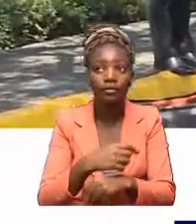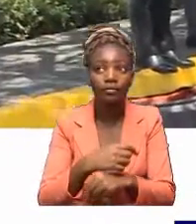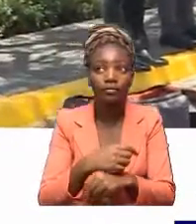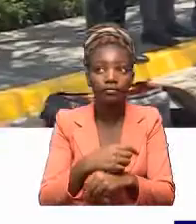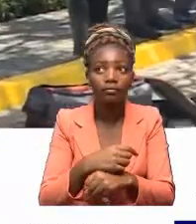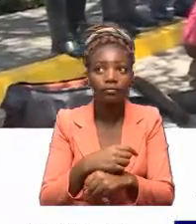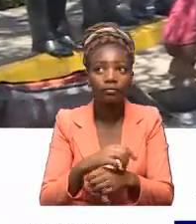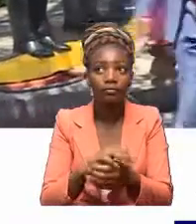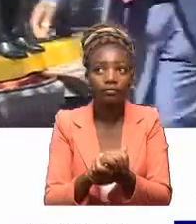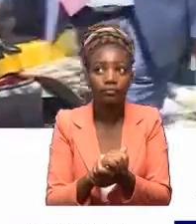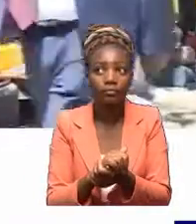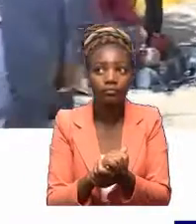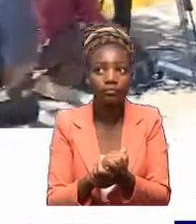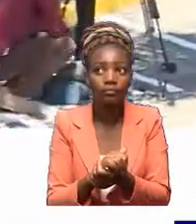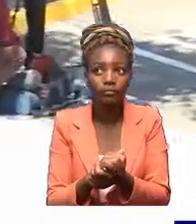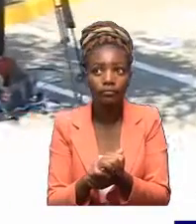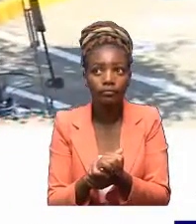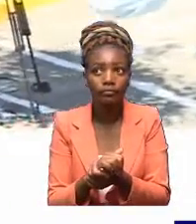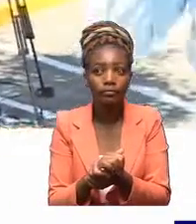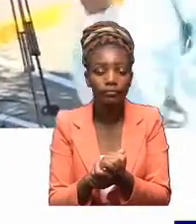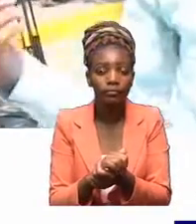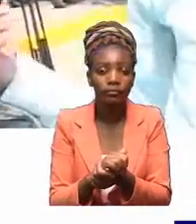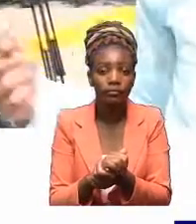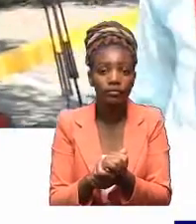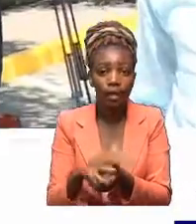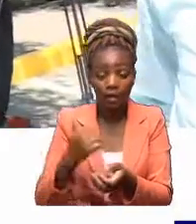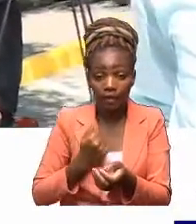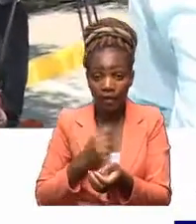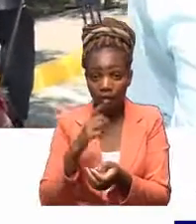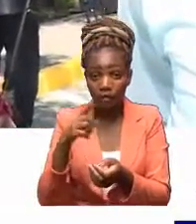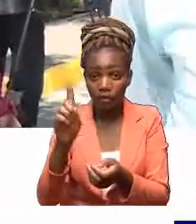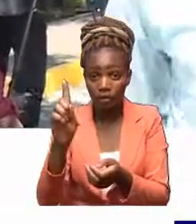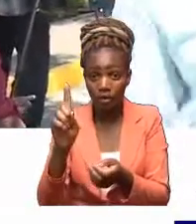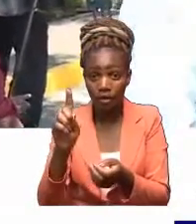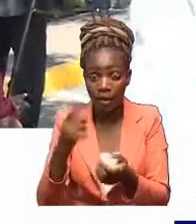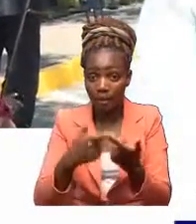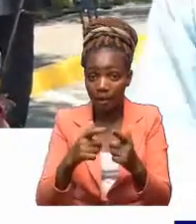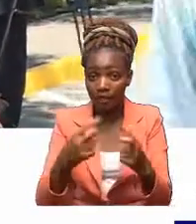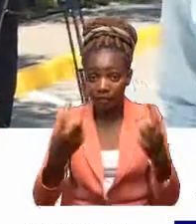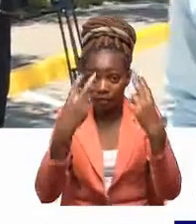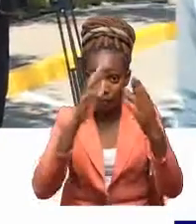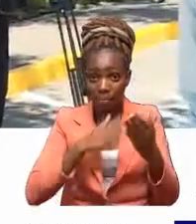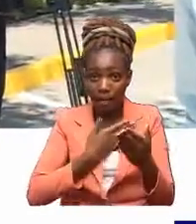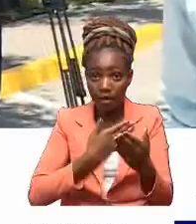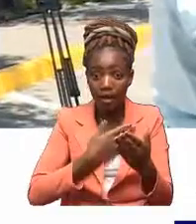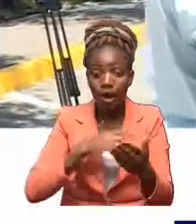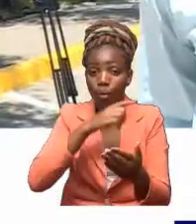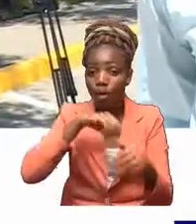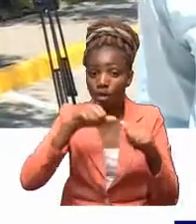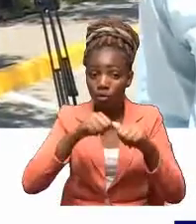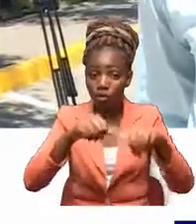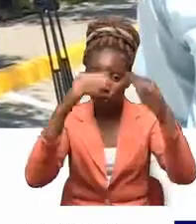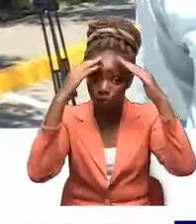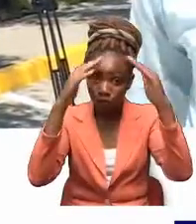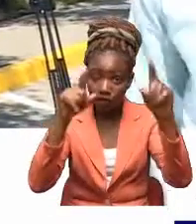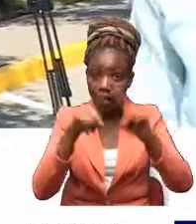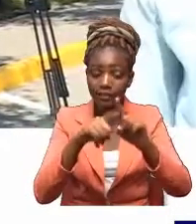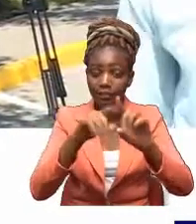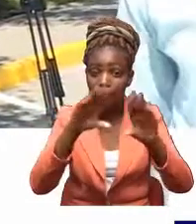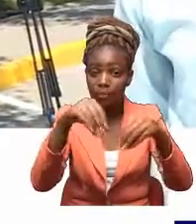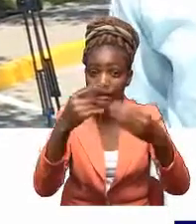ndio tunazungumza nao baada ya muda fulani tukaweza kuzungumza nasi. Mtazamaji, ni baadhi tu yale ambayo tunazidi kuzungumza hapa